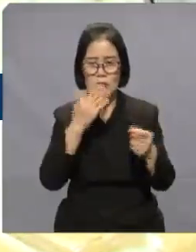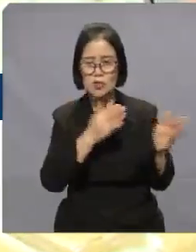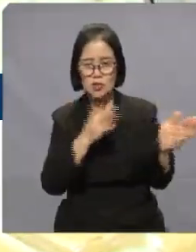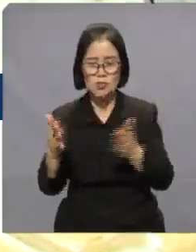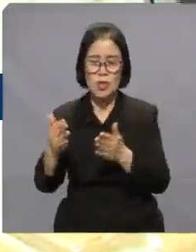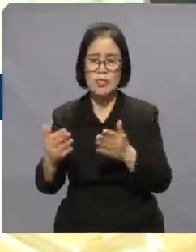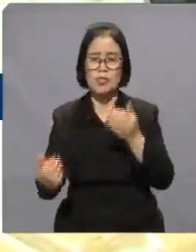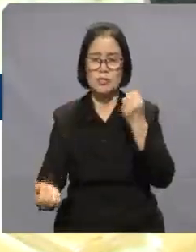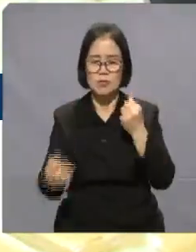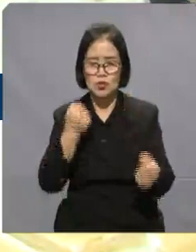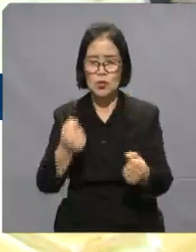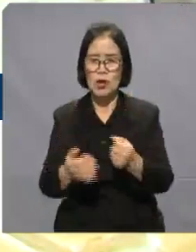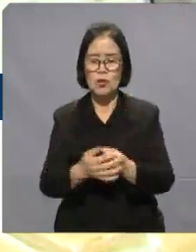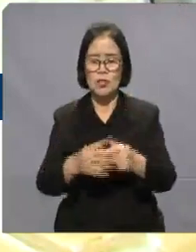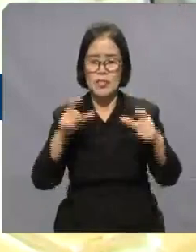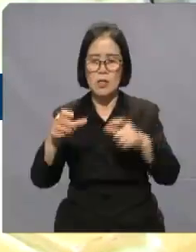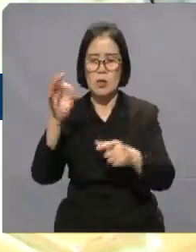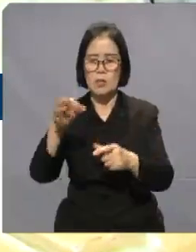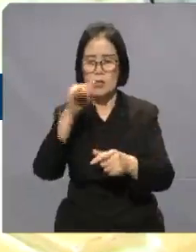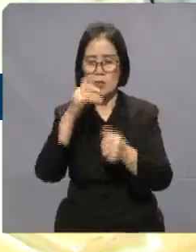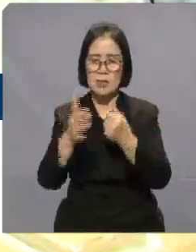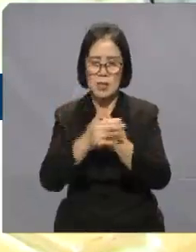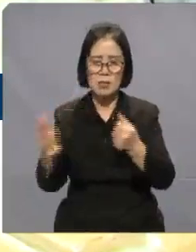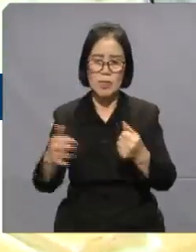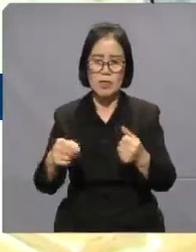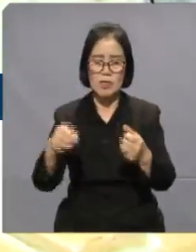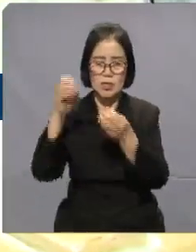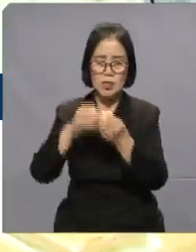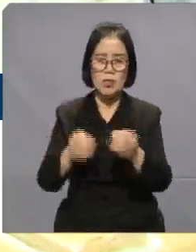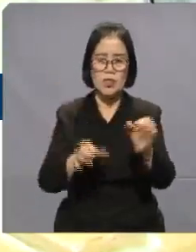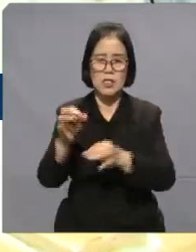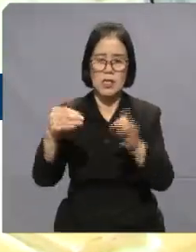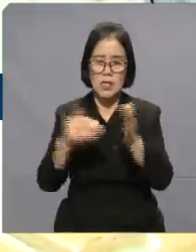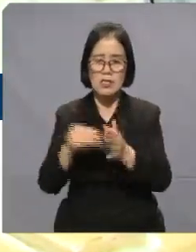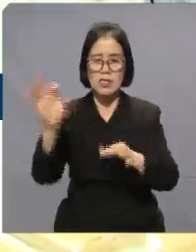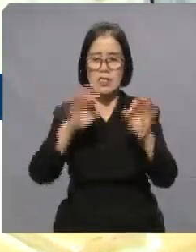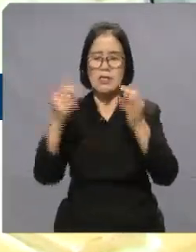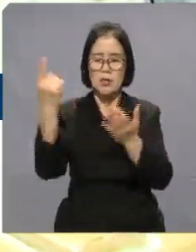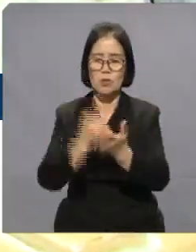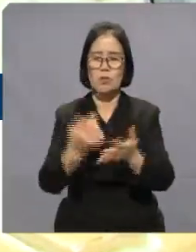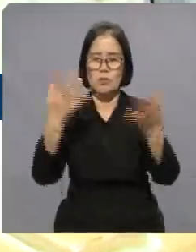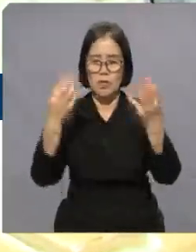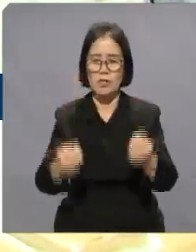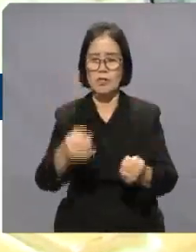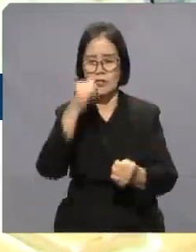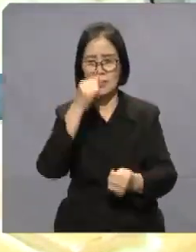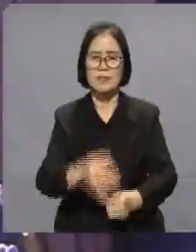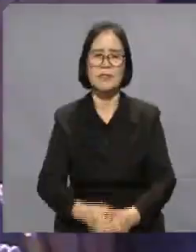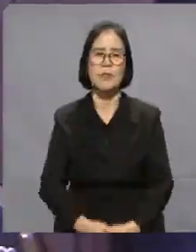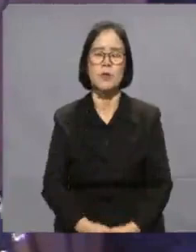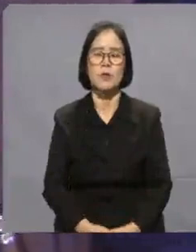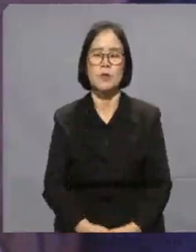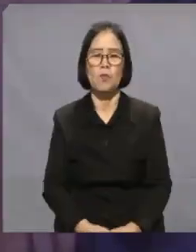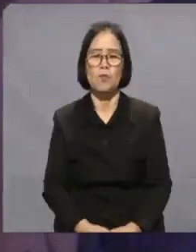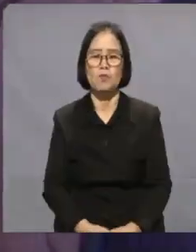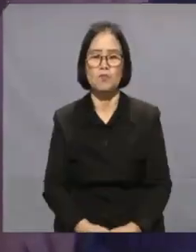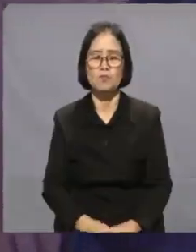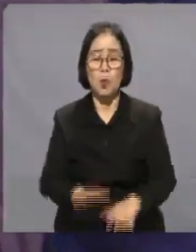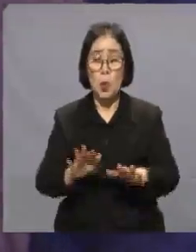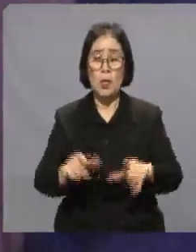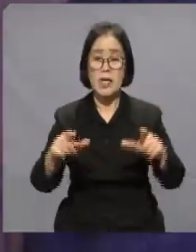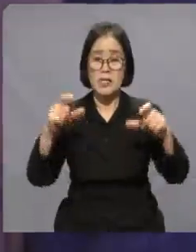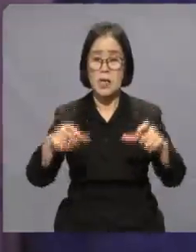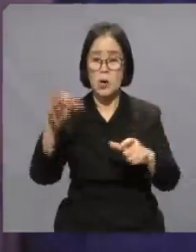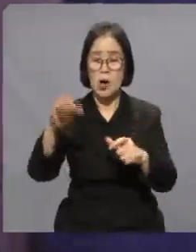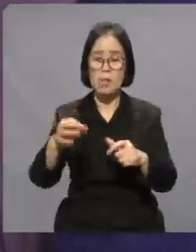있는데도 불구하고 지역 화폐가 있기 때문에 저희 전통시장까지 찾아주시는 경우가 많이 있습니다. 올해 지역